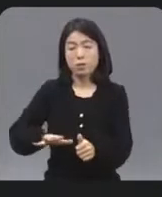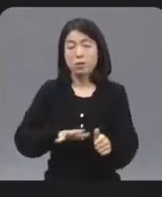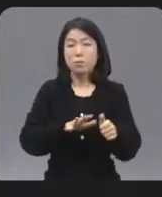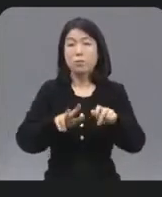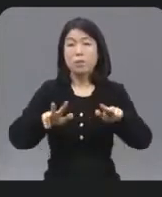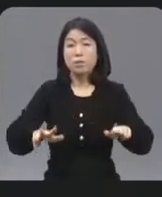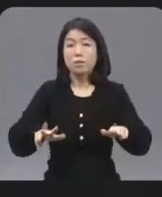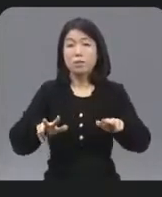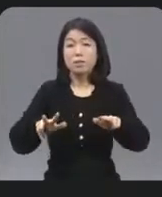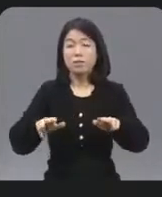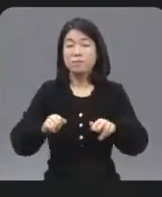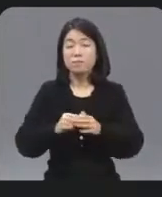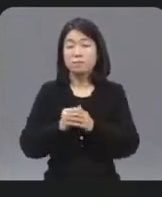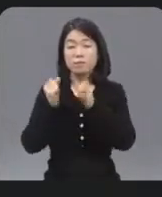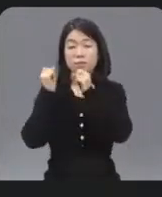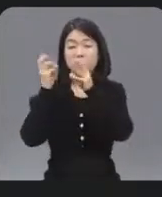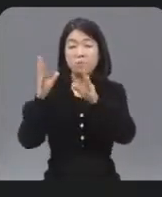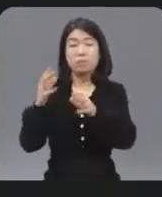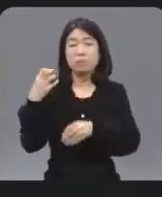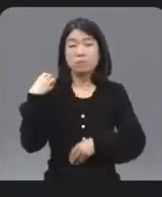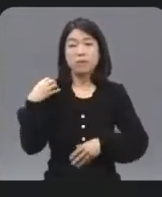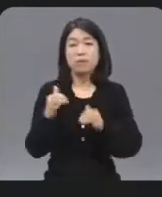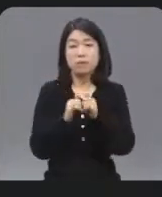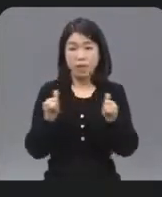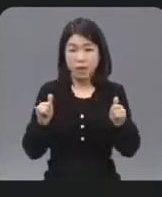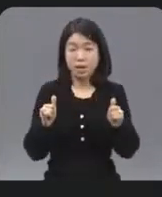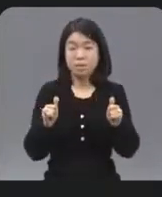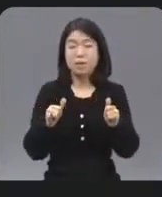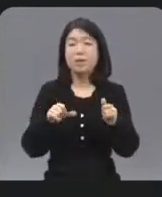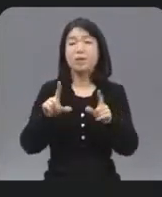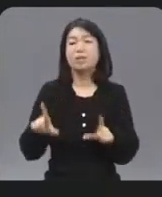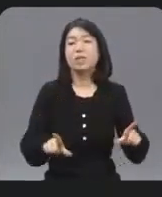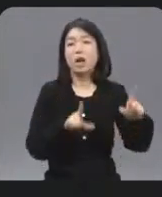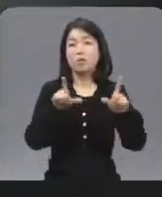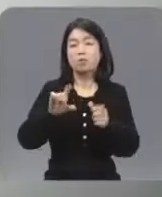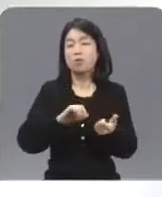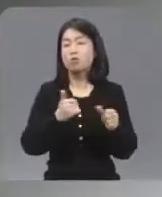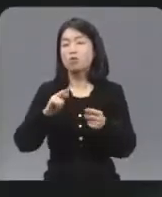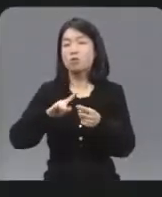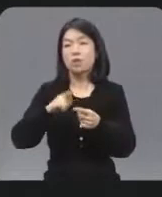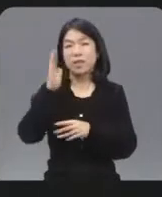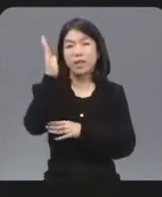현직 장례 지도사가 들려주는 삶과 죽음의 이야기입니다.